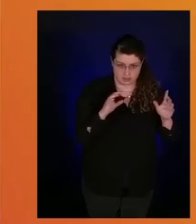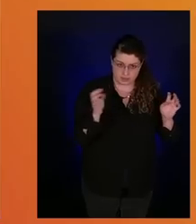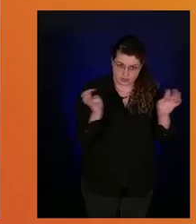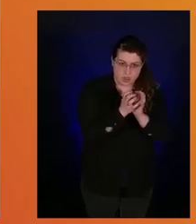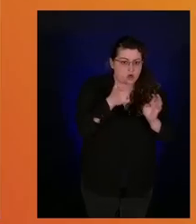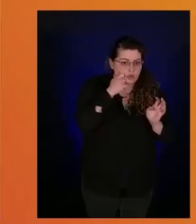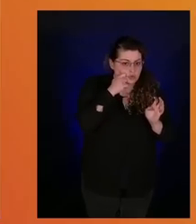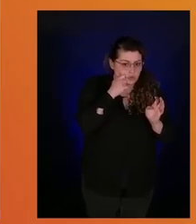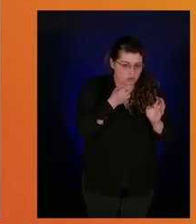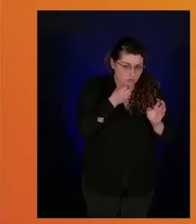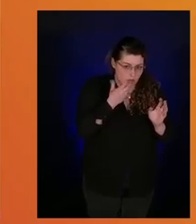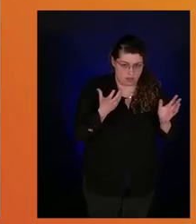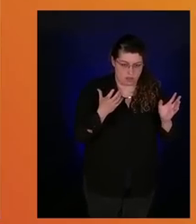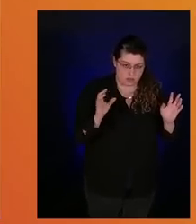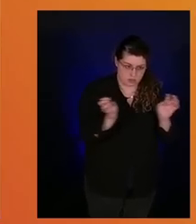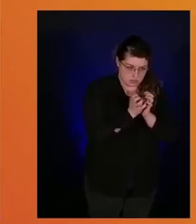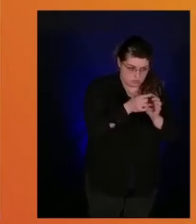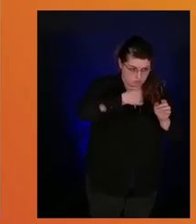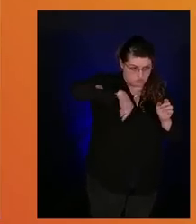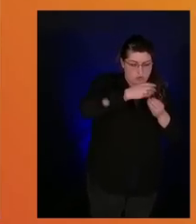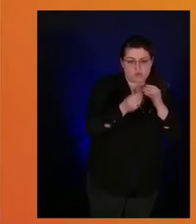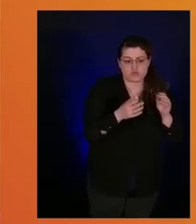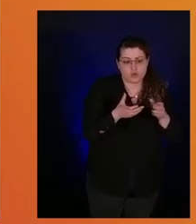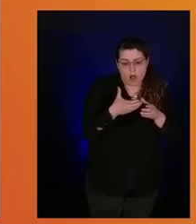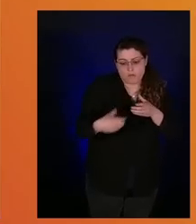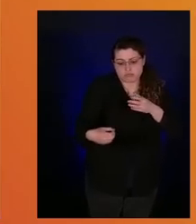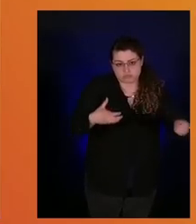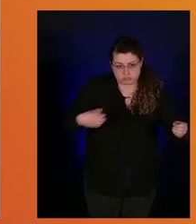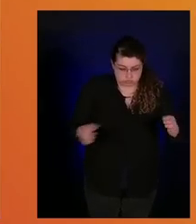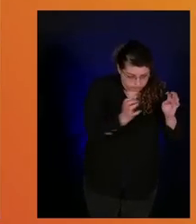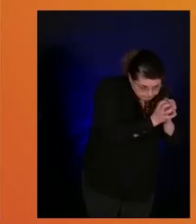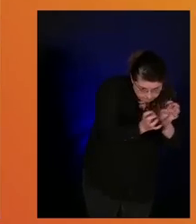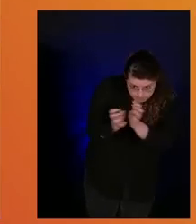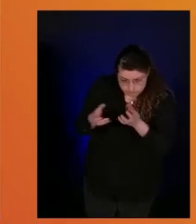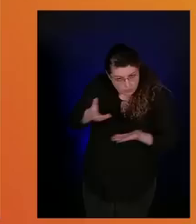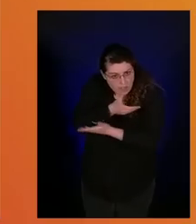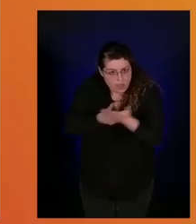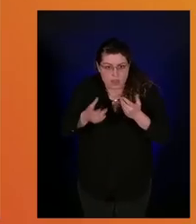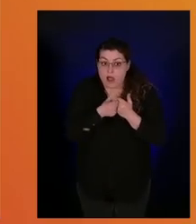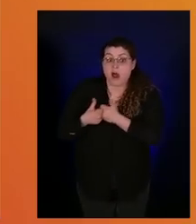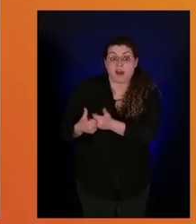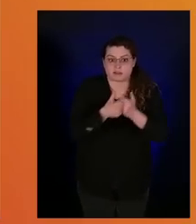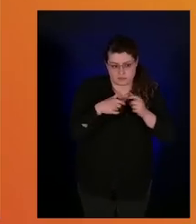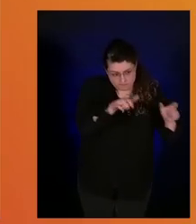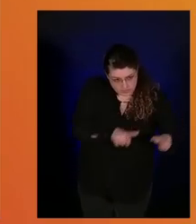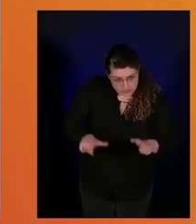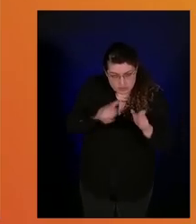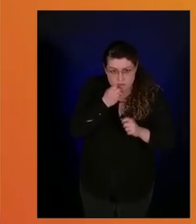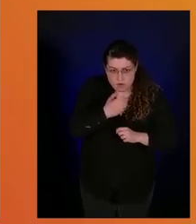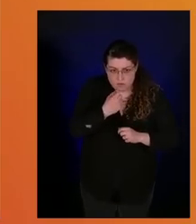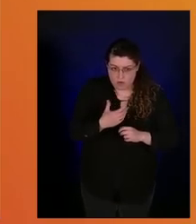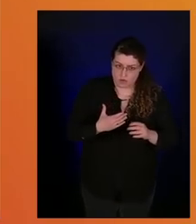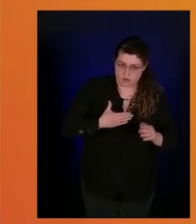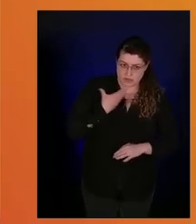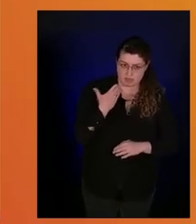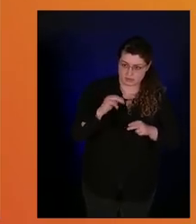en plénière ou en sous-groupe, dans le but d'examiner ensemble les différentes vérifications nécessaires, y compris par le